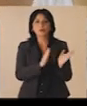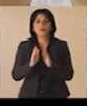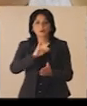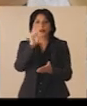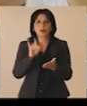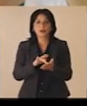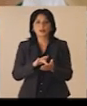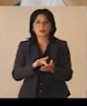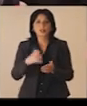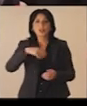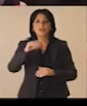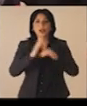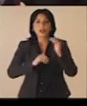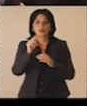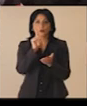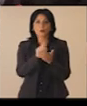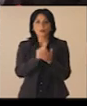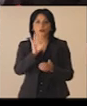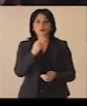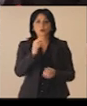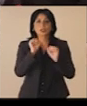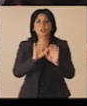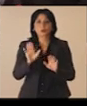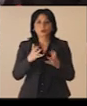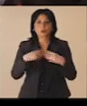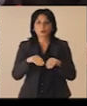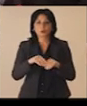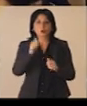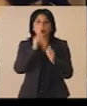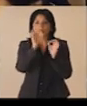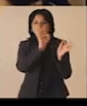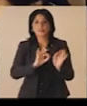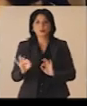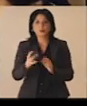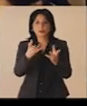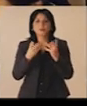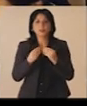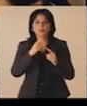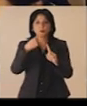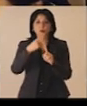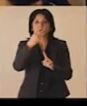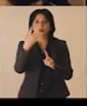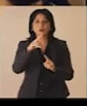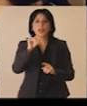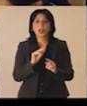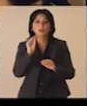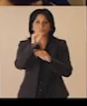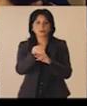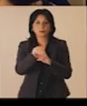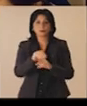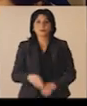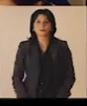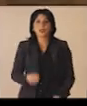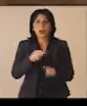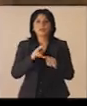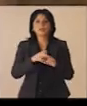ერთად მოვაწესრიგებთ ქალაქს. ყველა კატეგორიის პენსიონერი და სოციალურად დაუცველი ყოველთვიურად მიიღებს პლუს 25 ლარიან